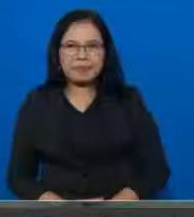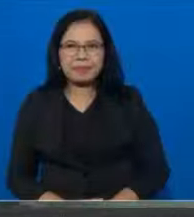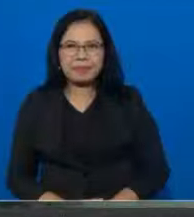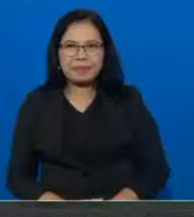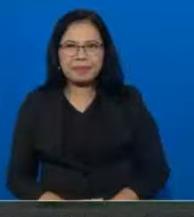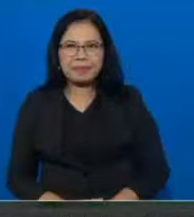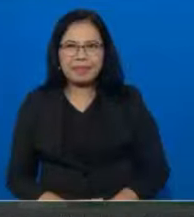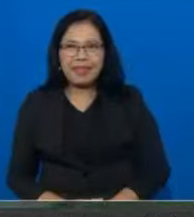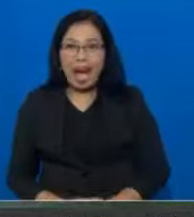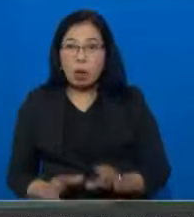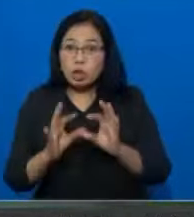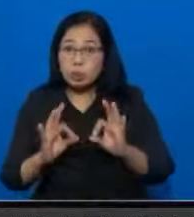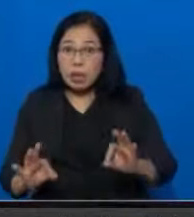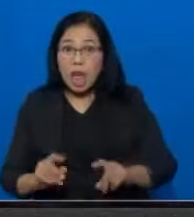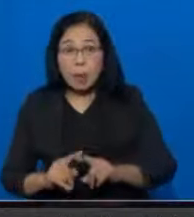Walau sepi harus berhati-hati.